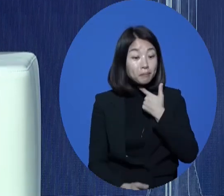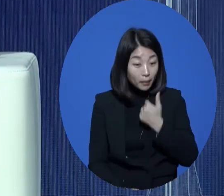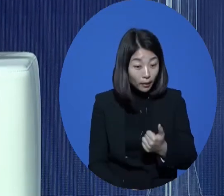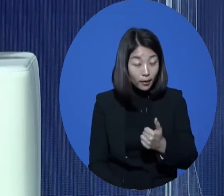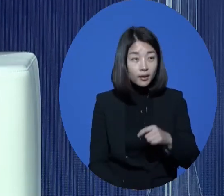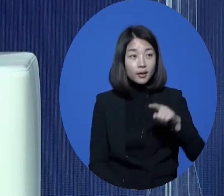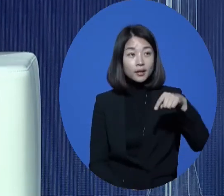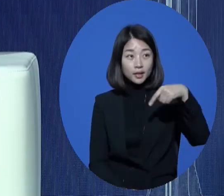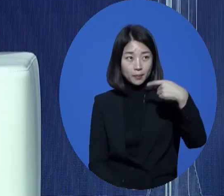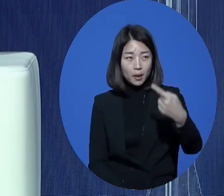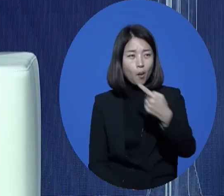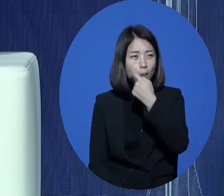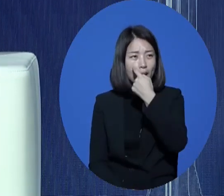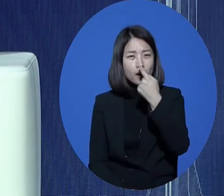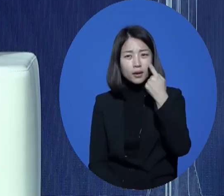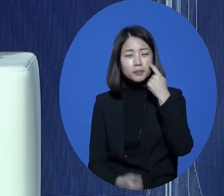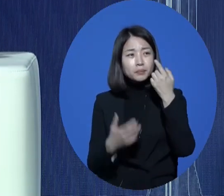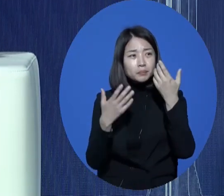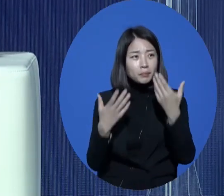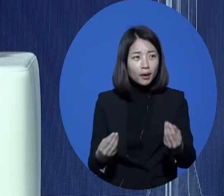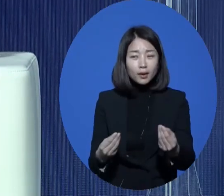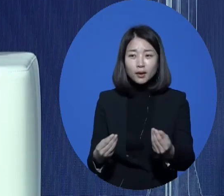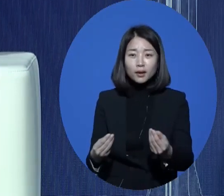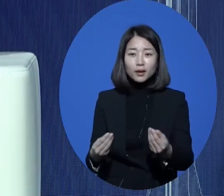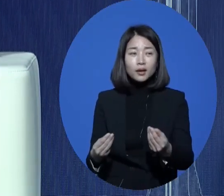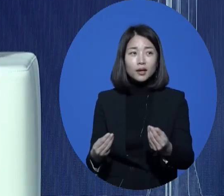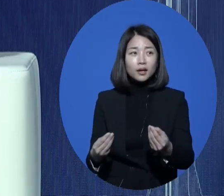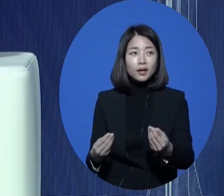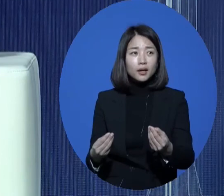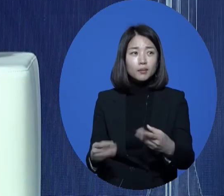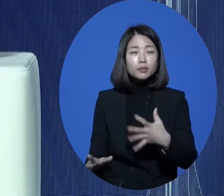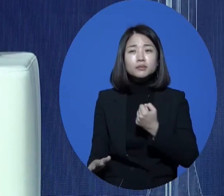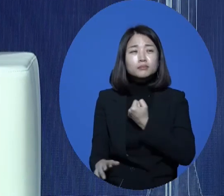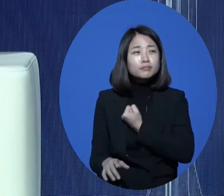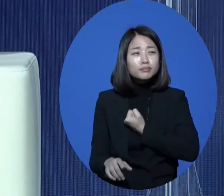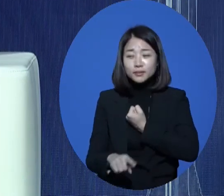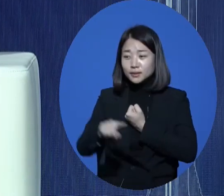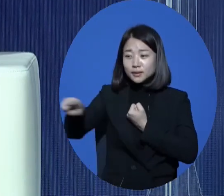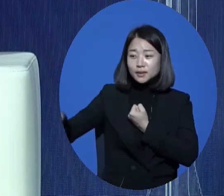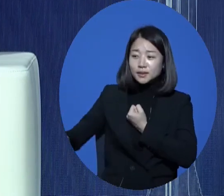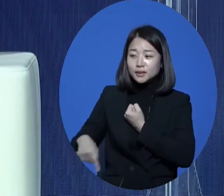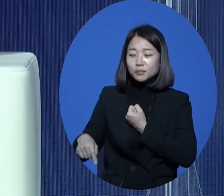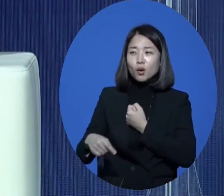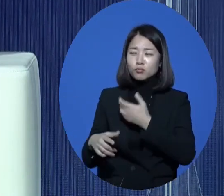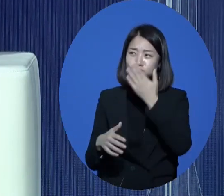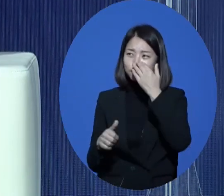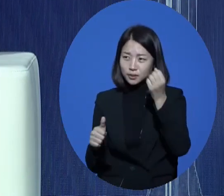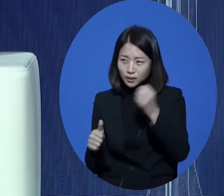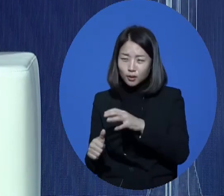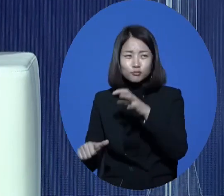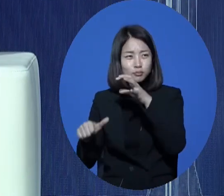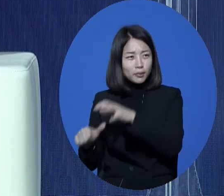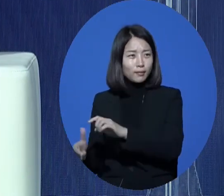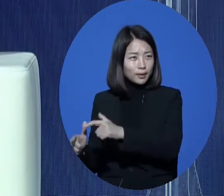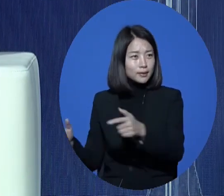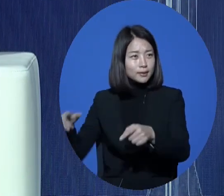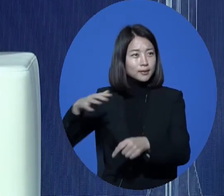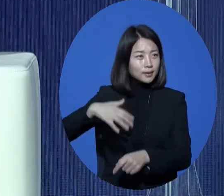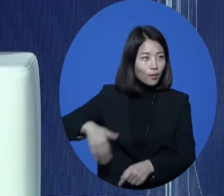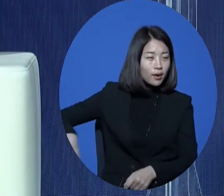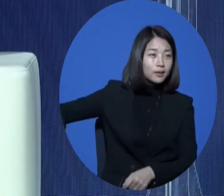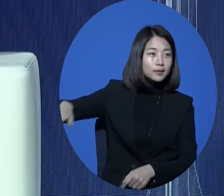됐다. 확인된 그 사무친 그 현실이 오히려 우리는